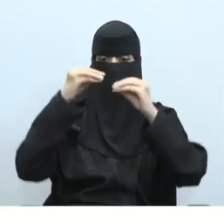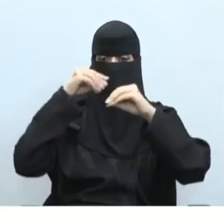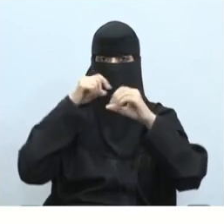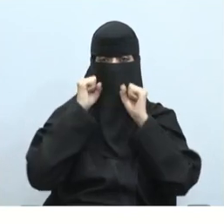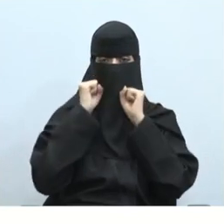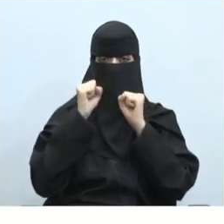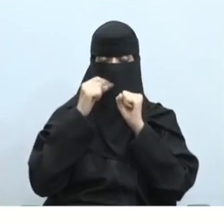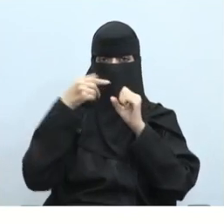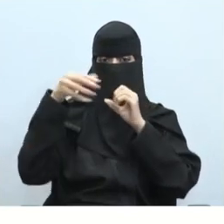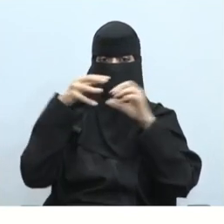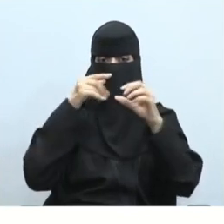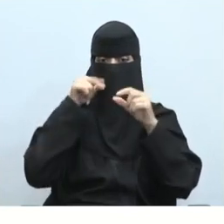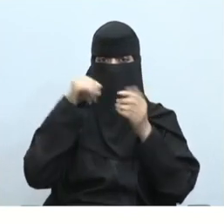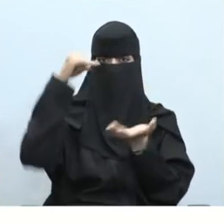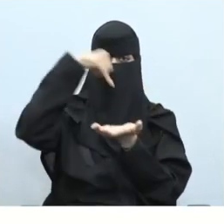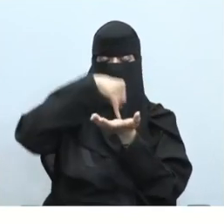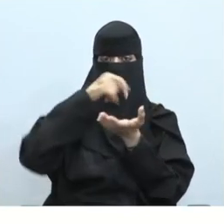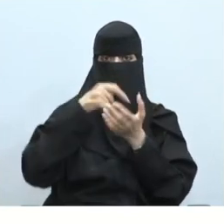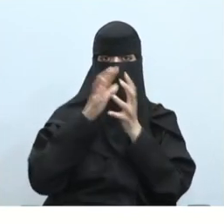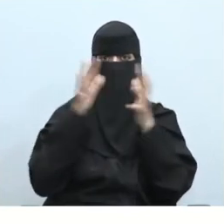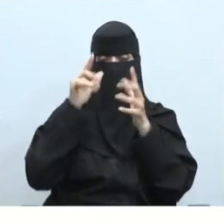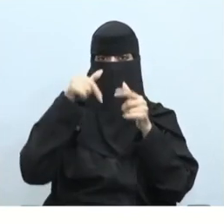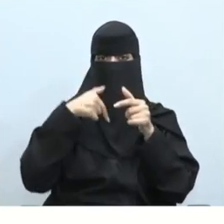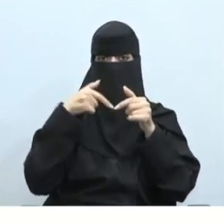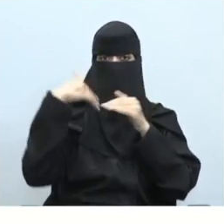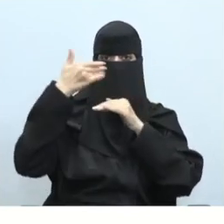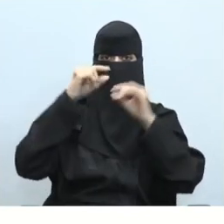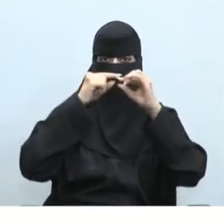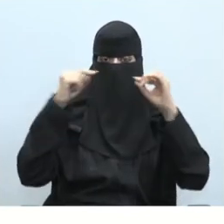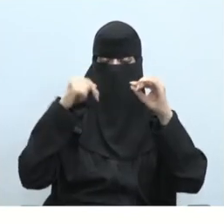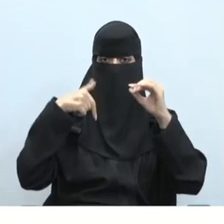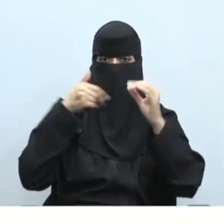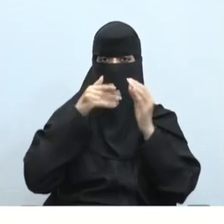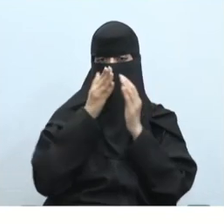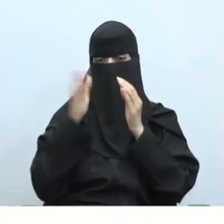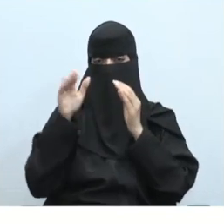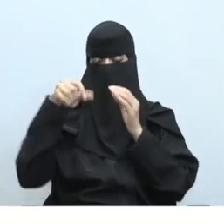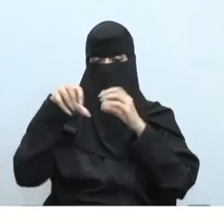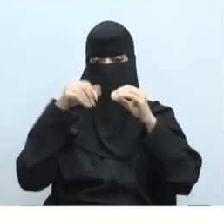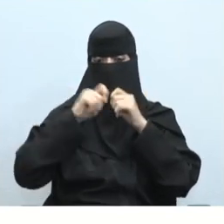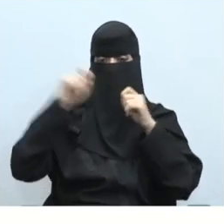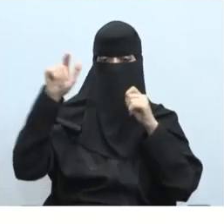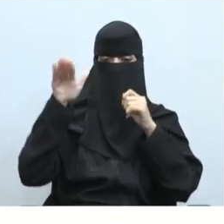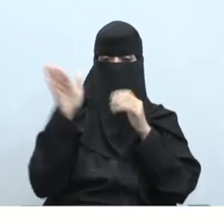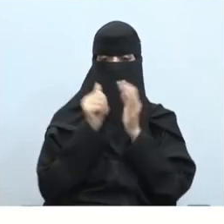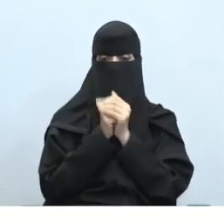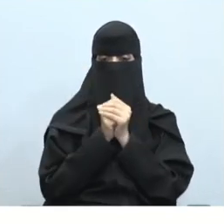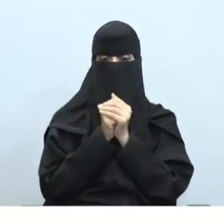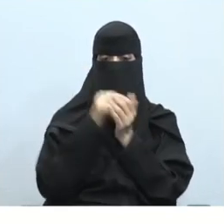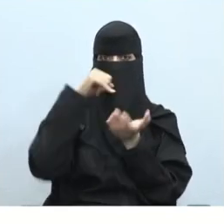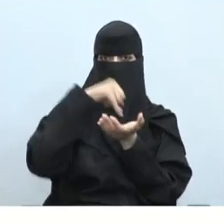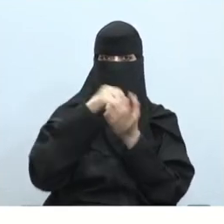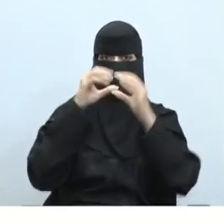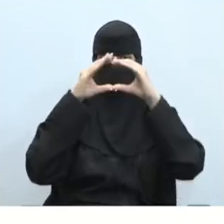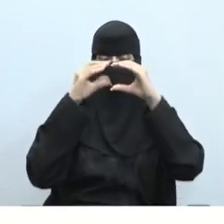قوه الطرد المركزيه العظيمه عند خط الاستواء حيث طردت بعض اجزائها بعيدا عن المركز